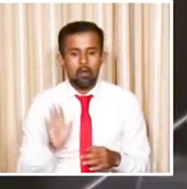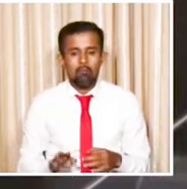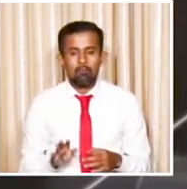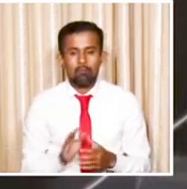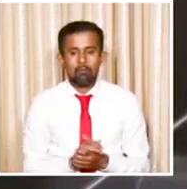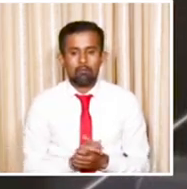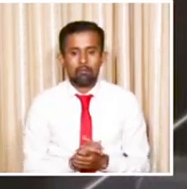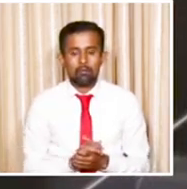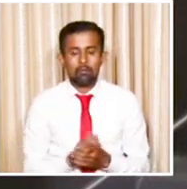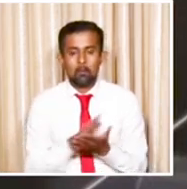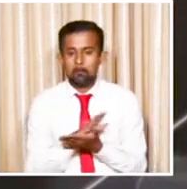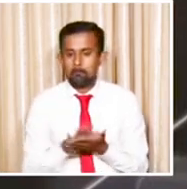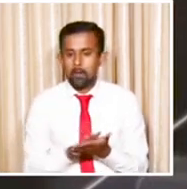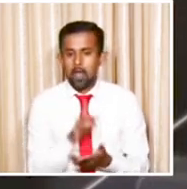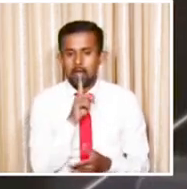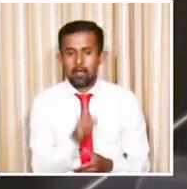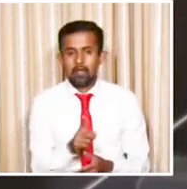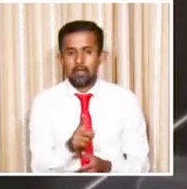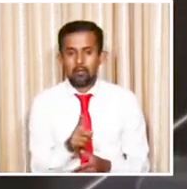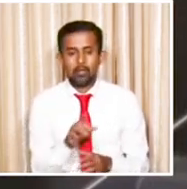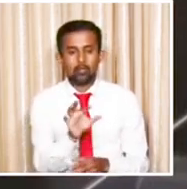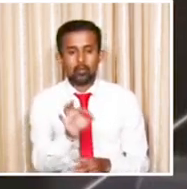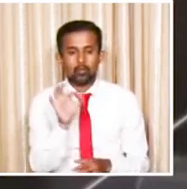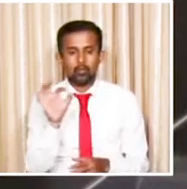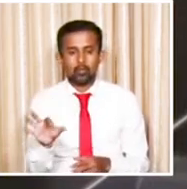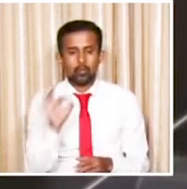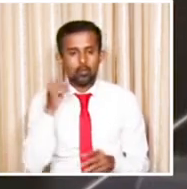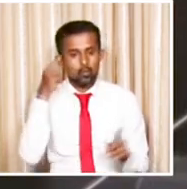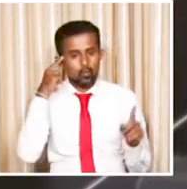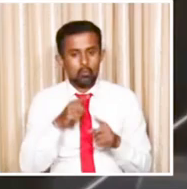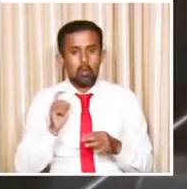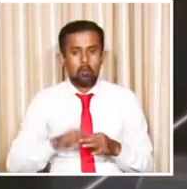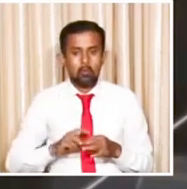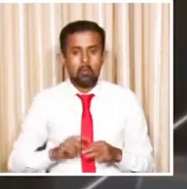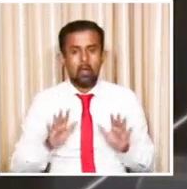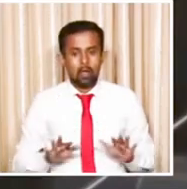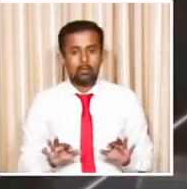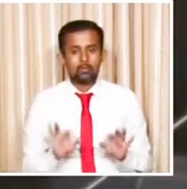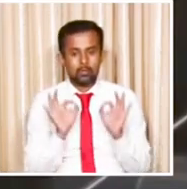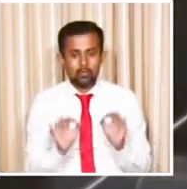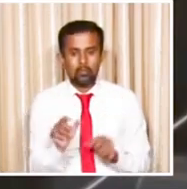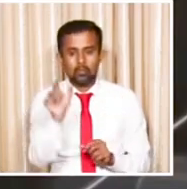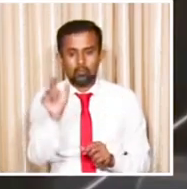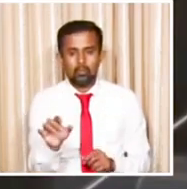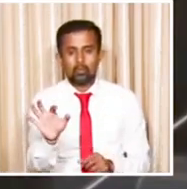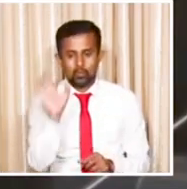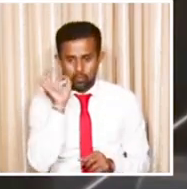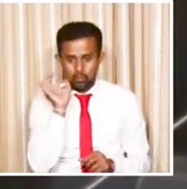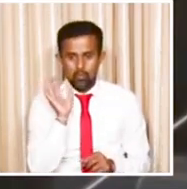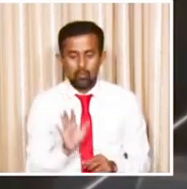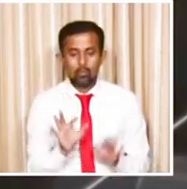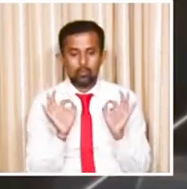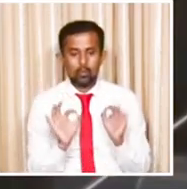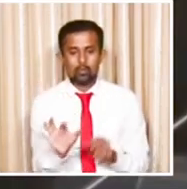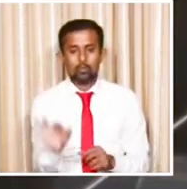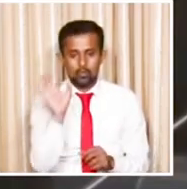එතකොට මේකෙදී අපි පැහැදිලිවම කියනවා මේක තෝරා ගැනීම පිළිබඳ ප්‍රශ්නයක් තියෙනවා. නිවැරදිව අය තෝරා ගන්න ඕනි. නිවැරදිව තෝරාගෙන